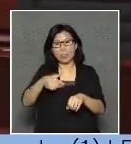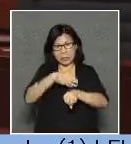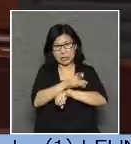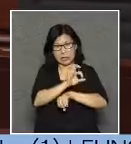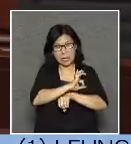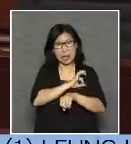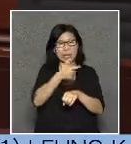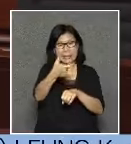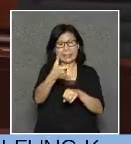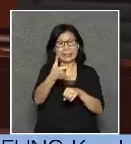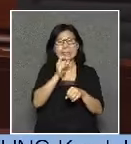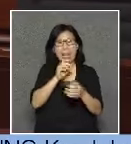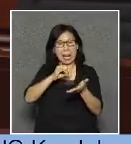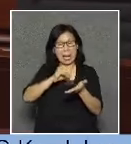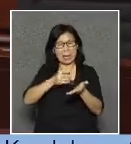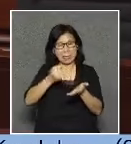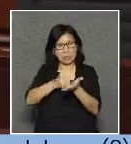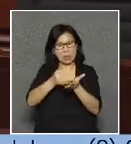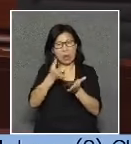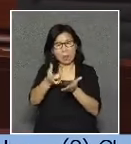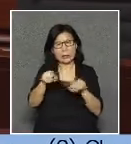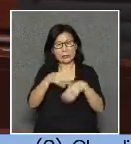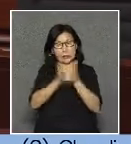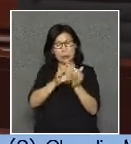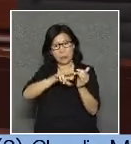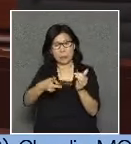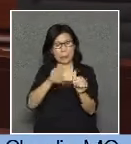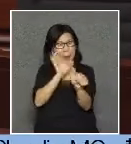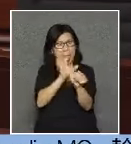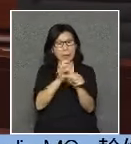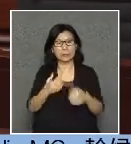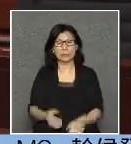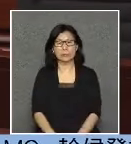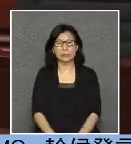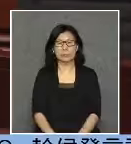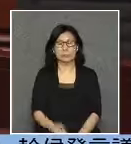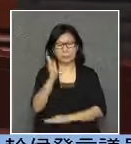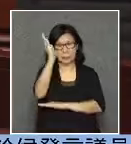會的資源和納稅人的金錢，予以糾正和痛斥。